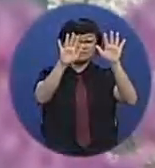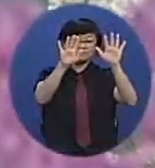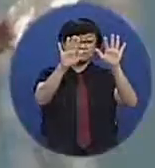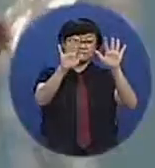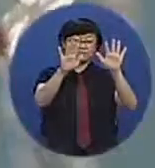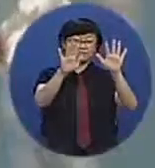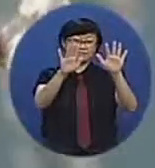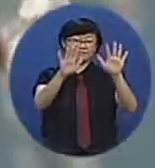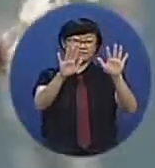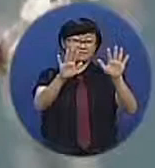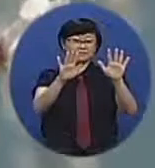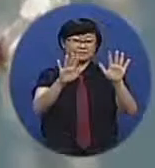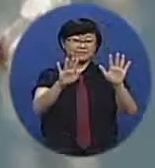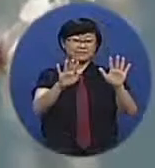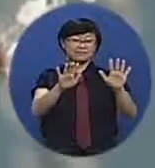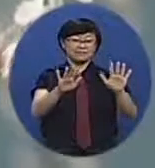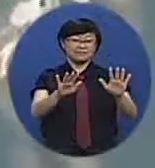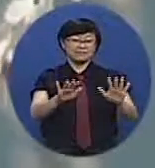우는 눈이